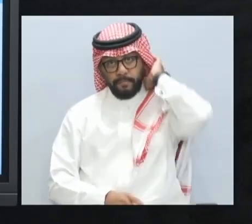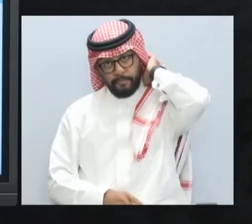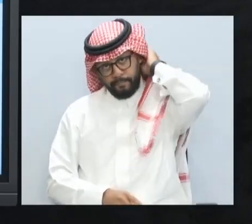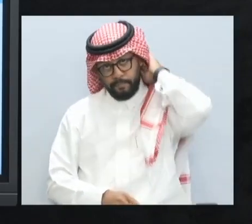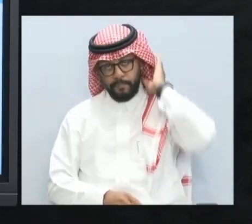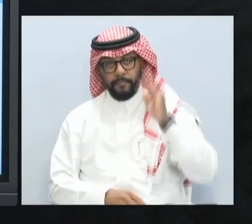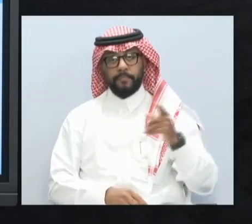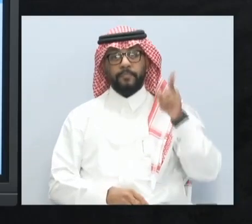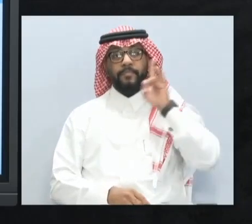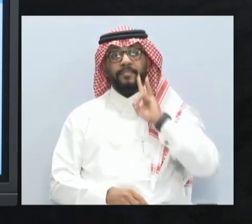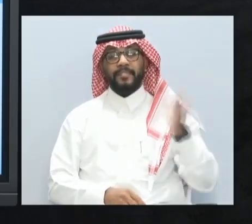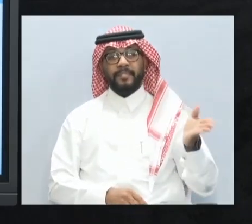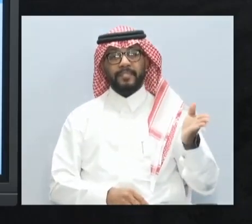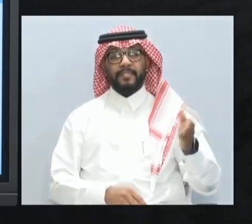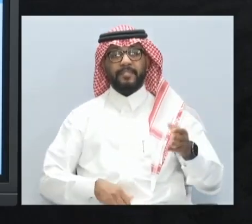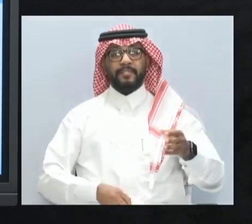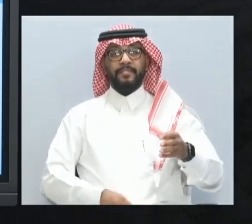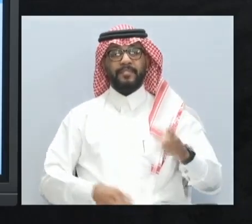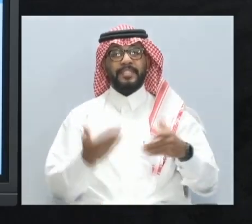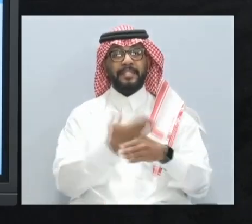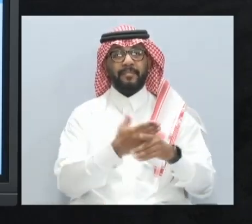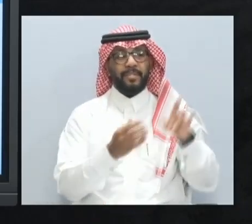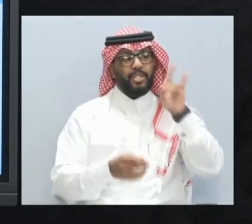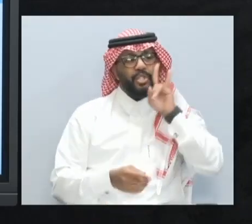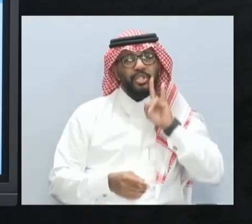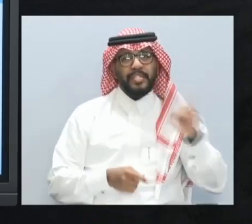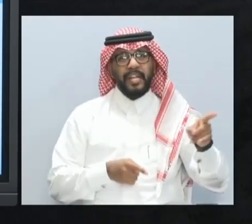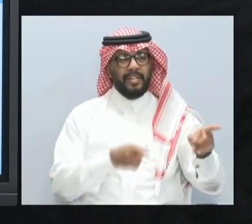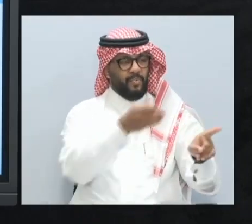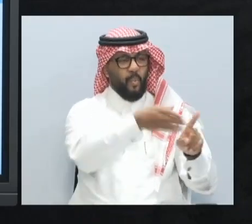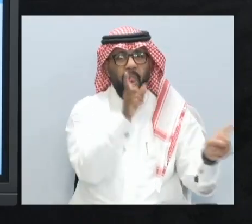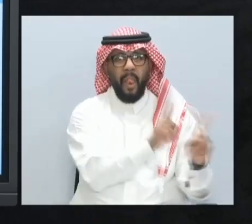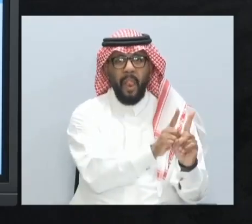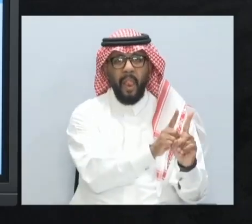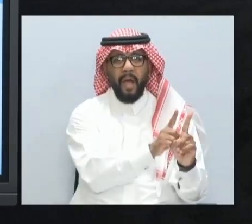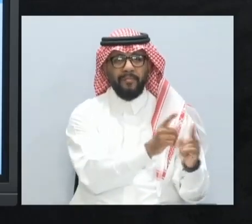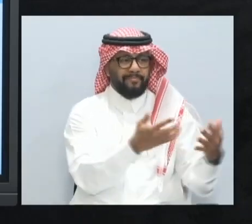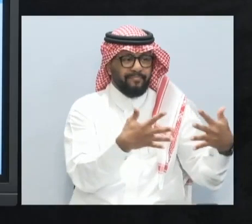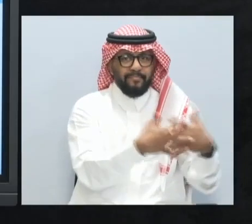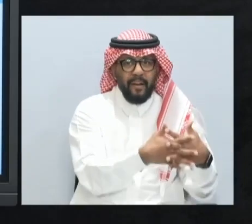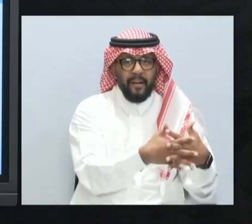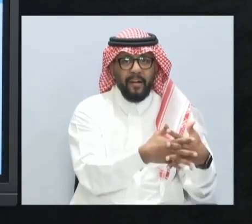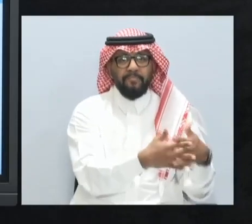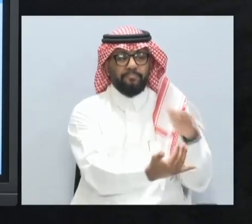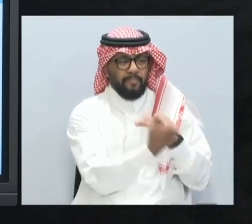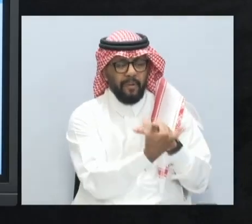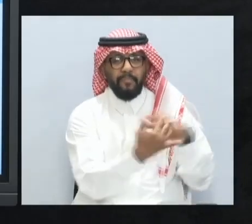علم هذا الخبر فمن خلال تقرب هذا الكاهن وهذا العراف الى هذا الشيطان